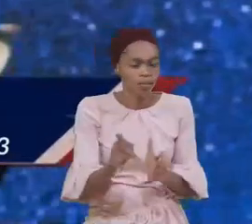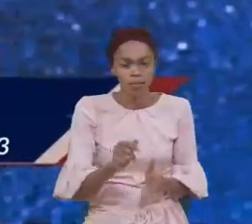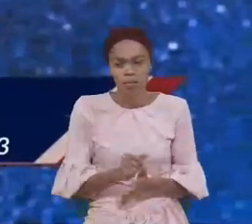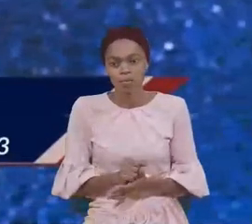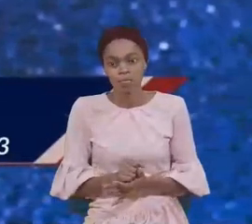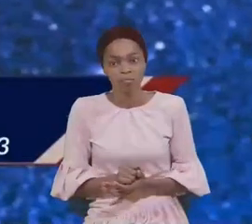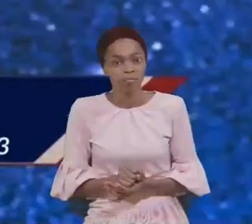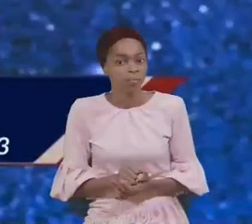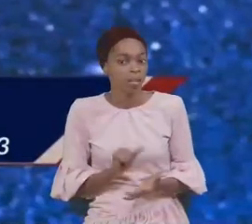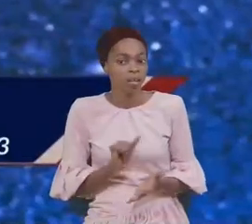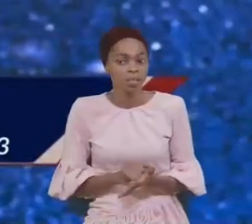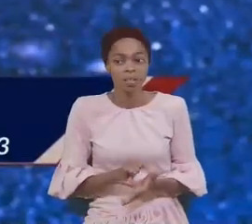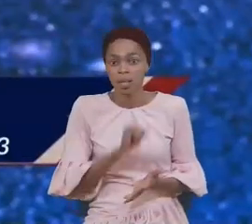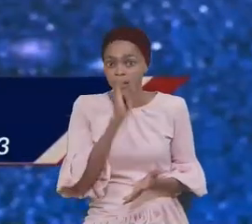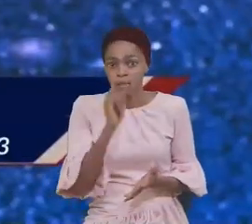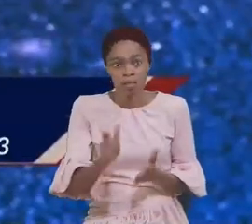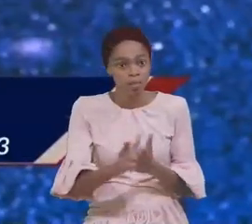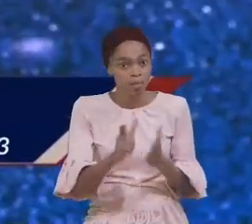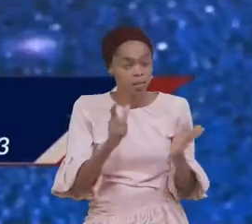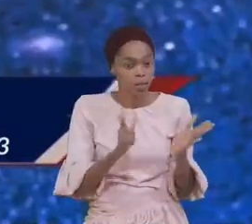Ça, c'est